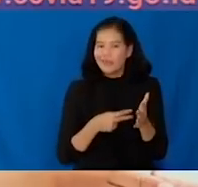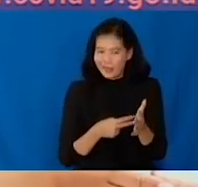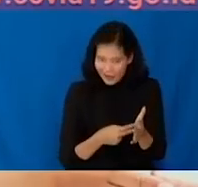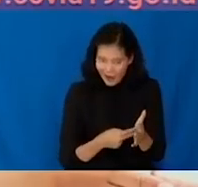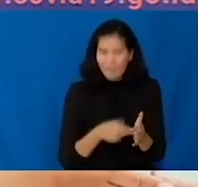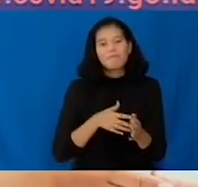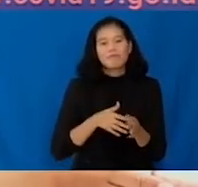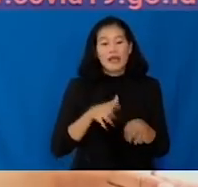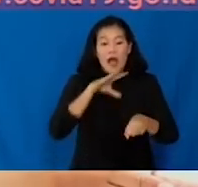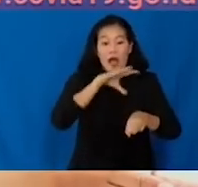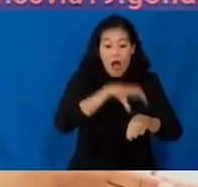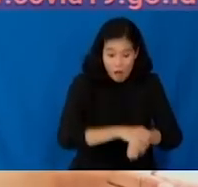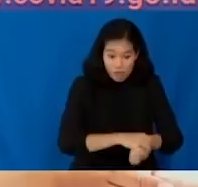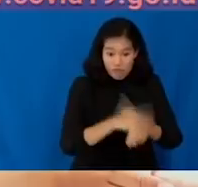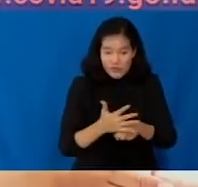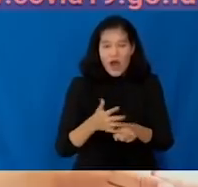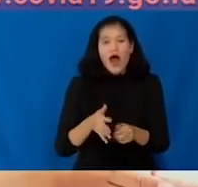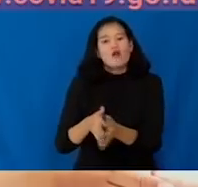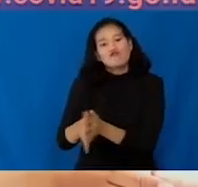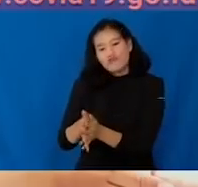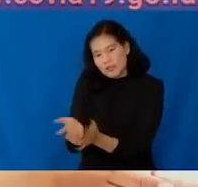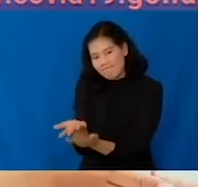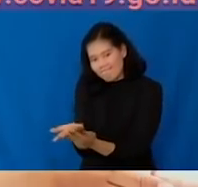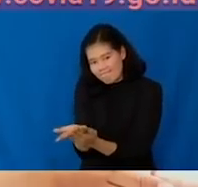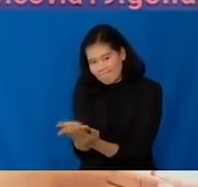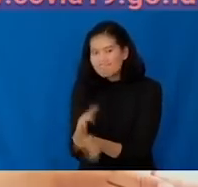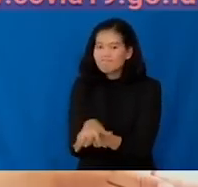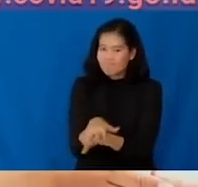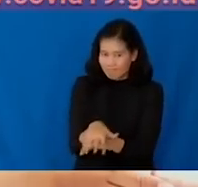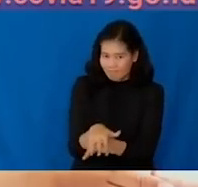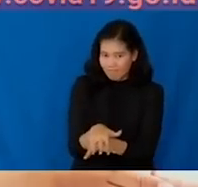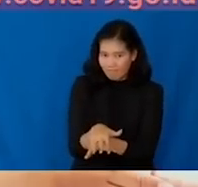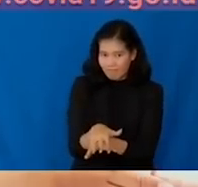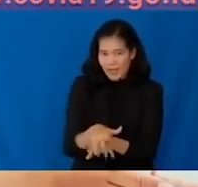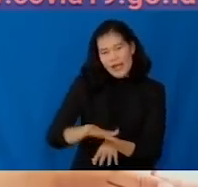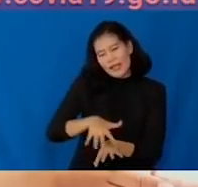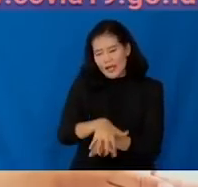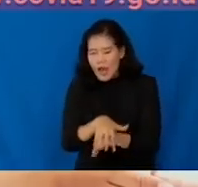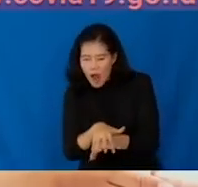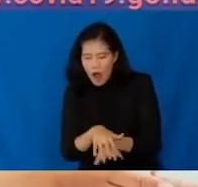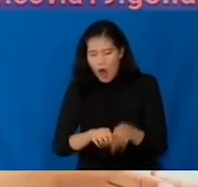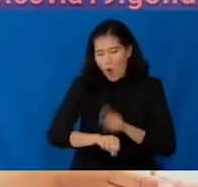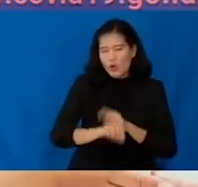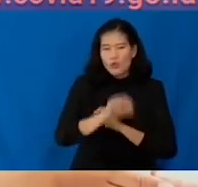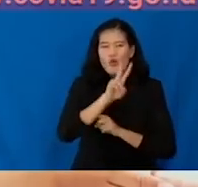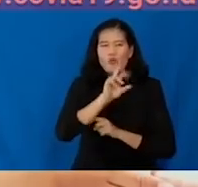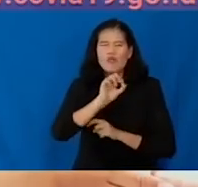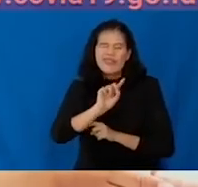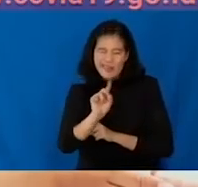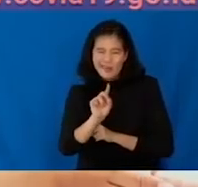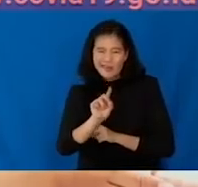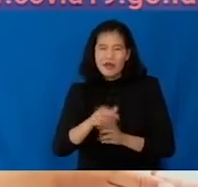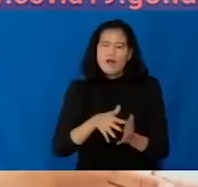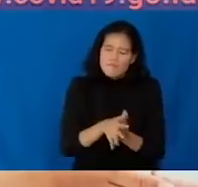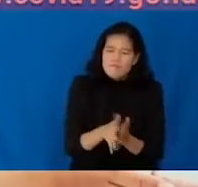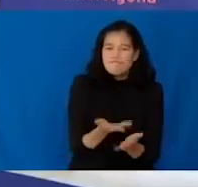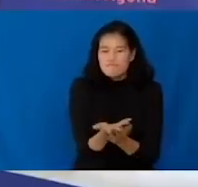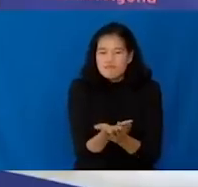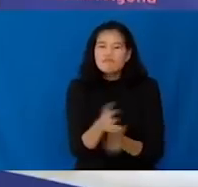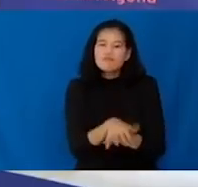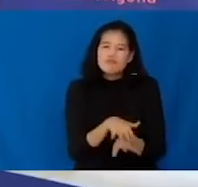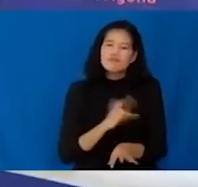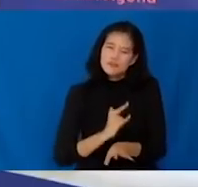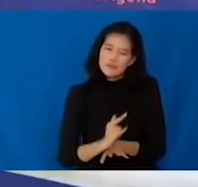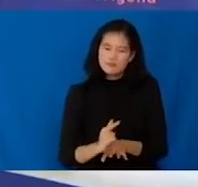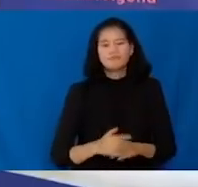dengan sabun dan air yang mengalir pada minimal 20 detik dan sesering mungkin ini menjadi kunci